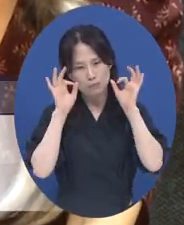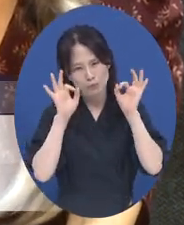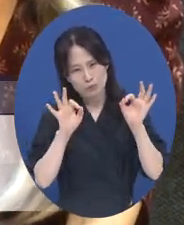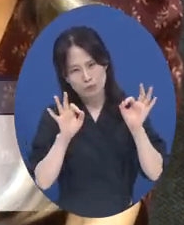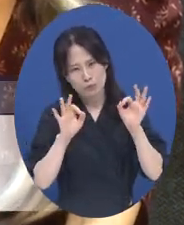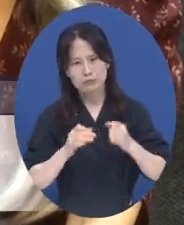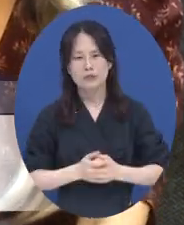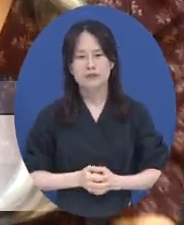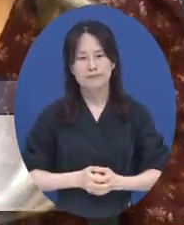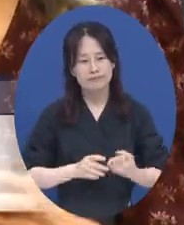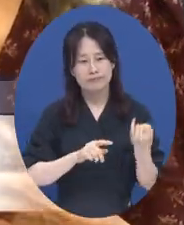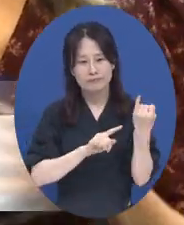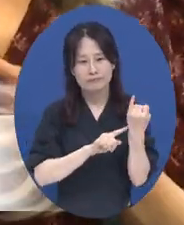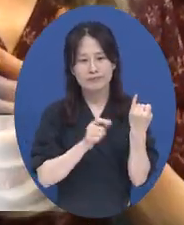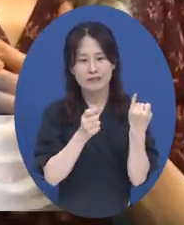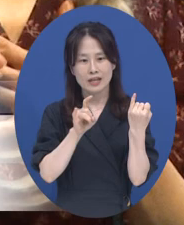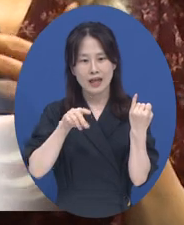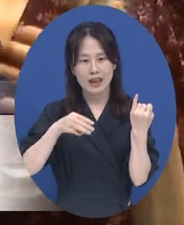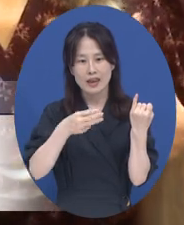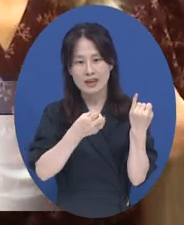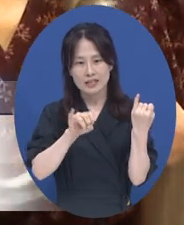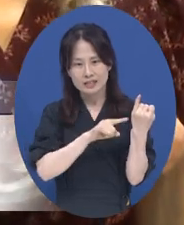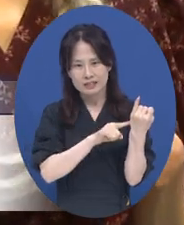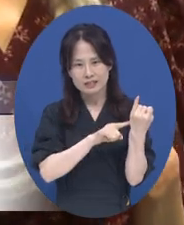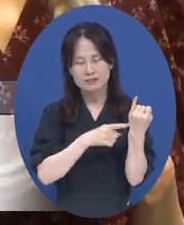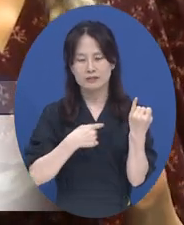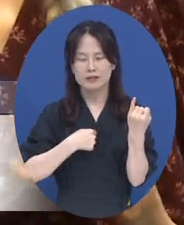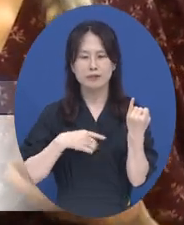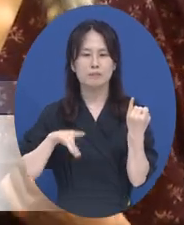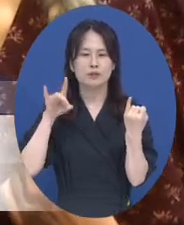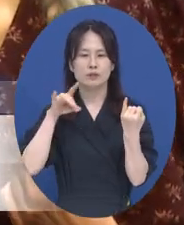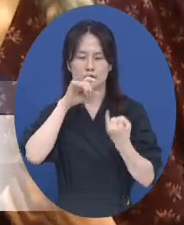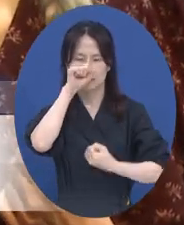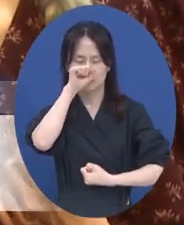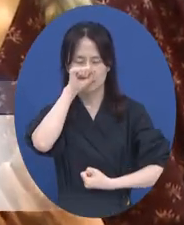헨리의 삶을 헨리의